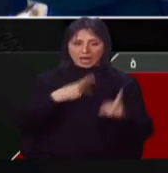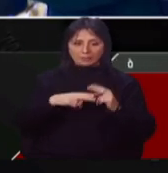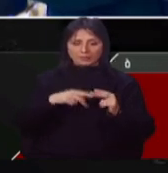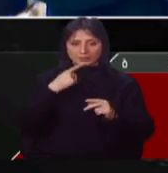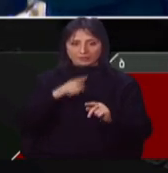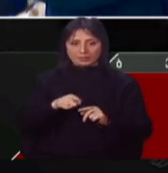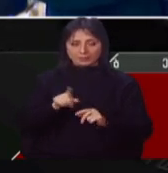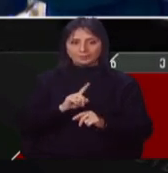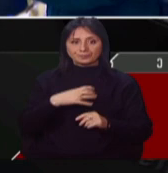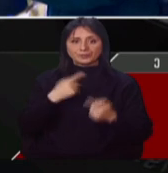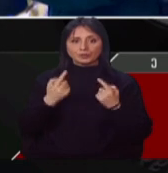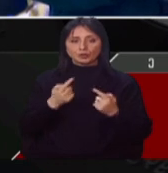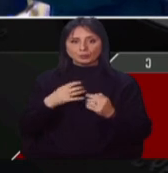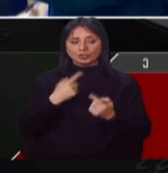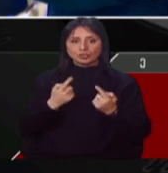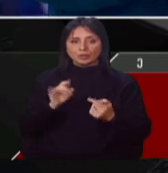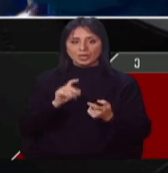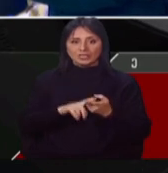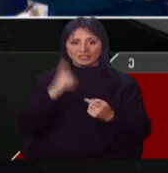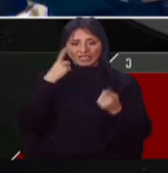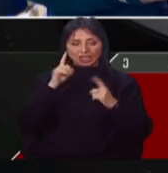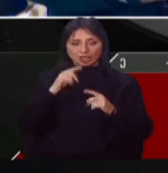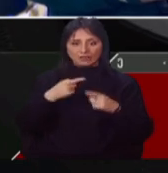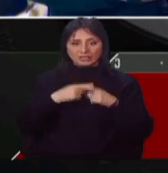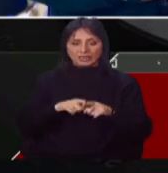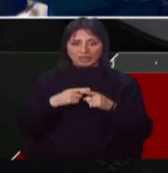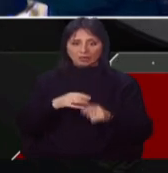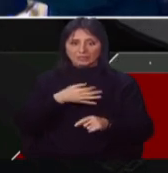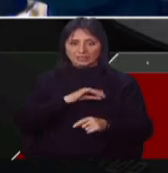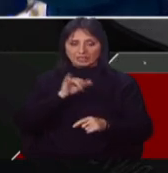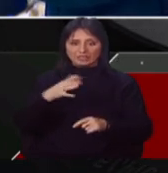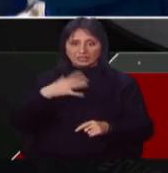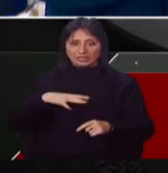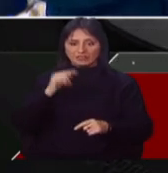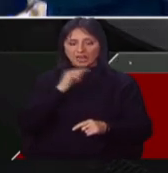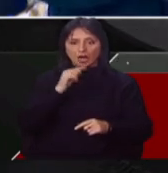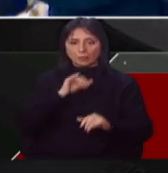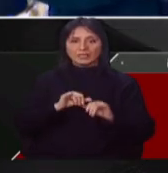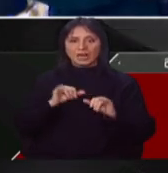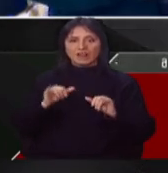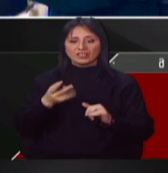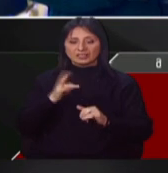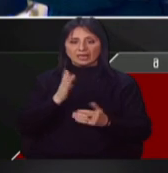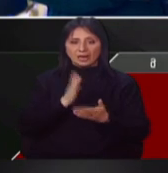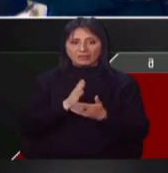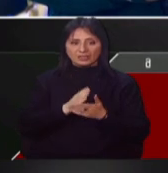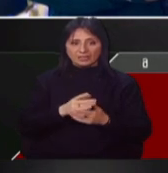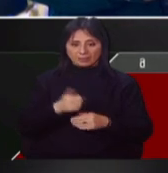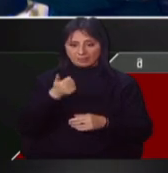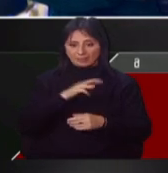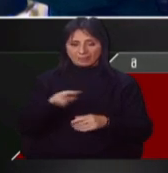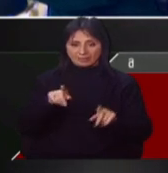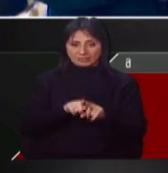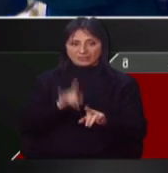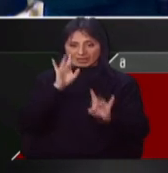დაანიშნეს იმ მნიშვნელობის შესახებ, რომელიც ინოვაციების და ტექნოლოგიების სააგენტოს საქართველოს ეკონომიკის განვითარებისთვის აქვს. დღეს